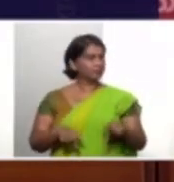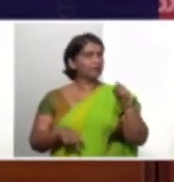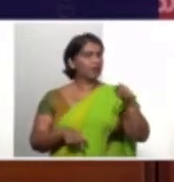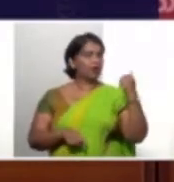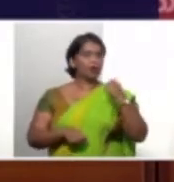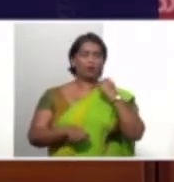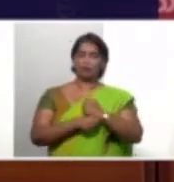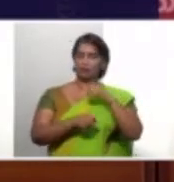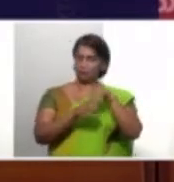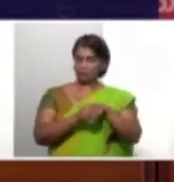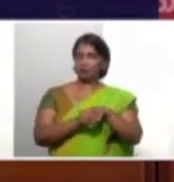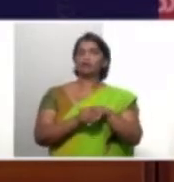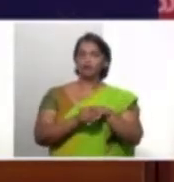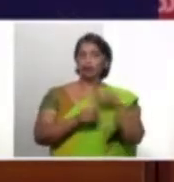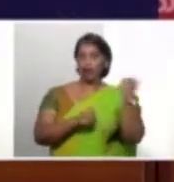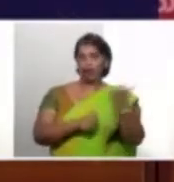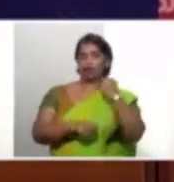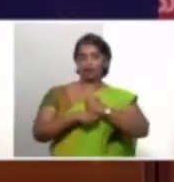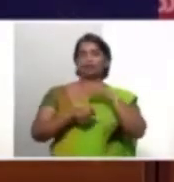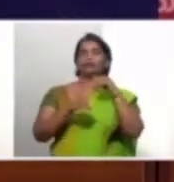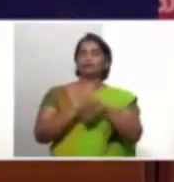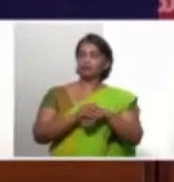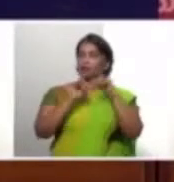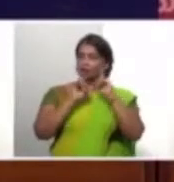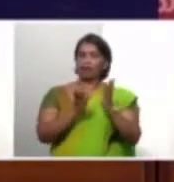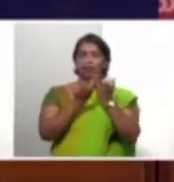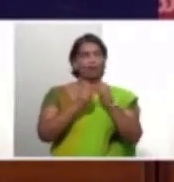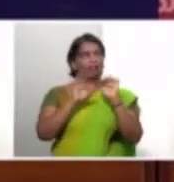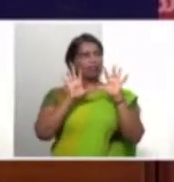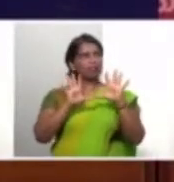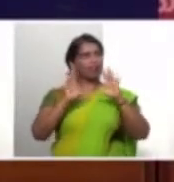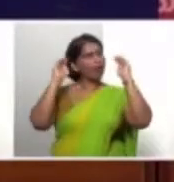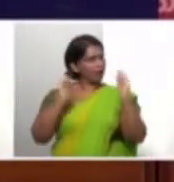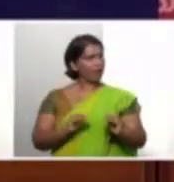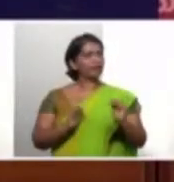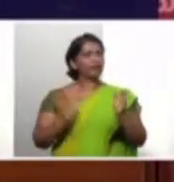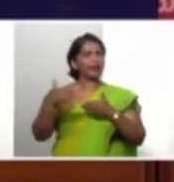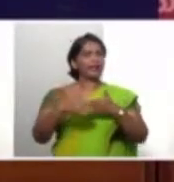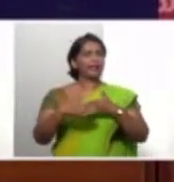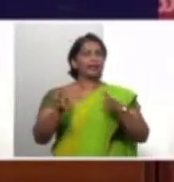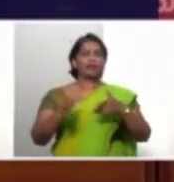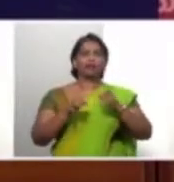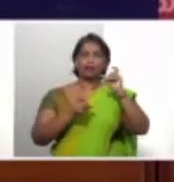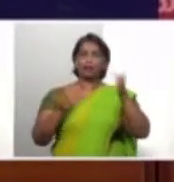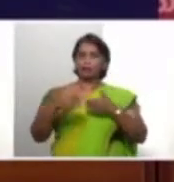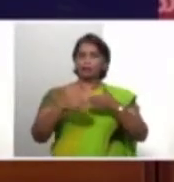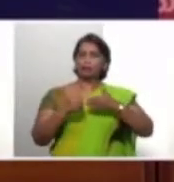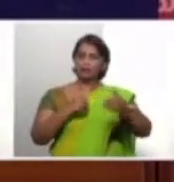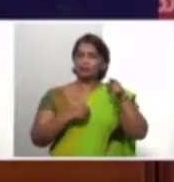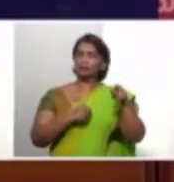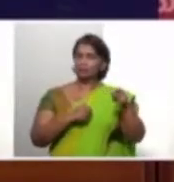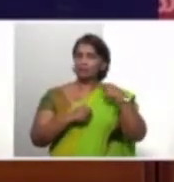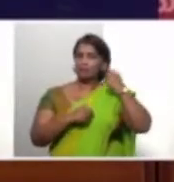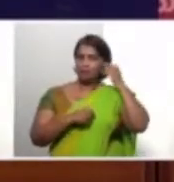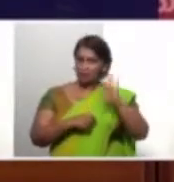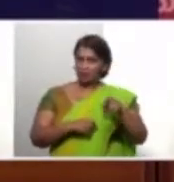රජයක් පිහිටුවොත් පිහිටවයි එදාටත් 10 දිනකට අඩු සංඛ්‍යාවකින් කැබිනට් මණ්ඩලය පවත්වාගෙන යන්න